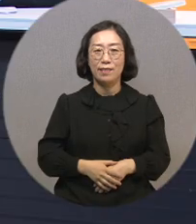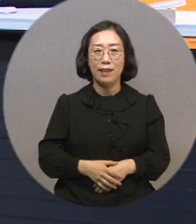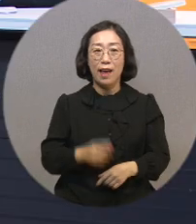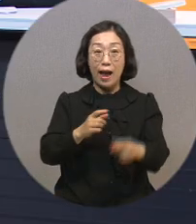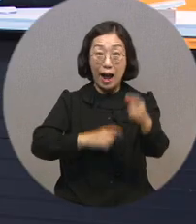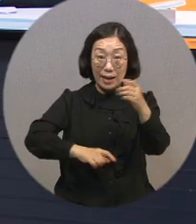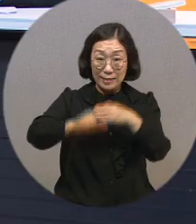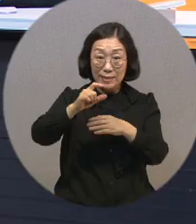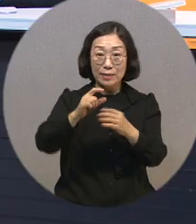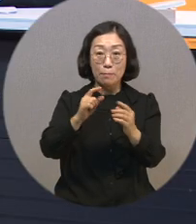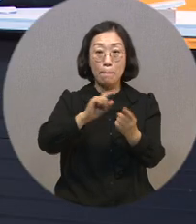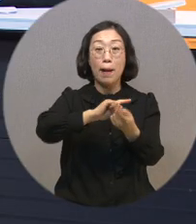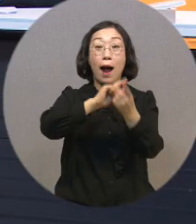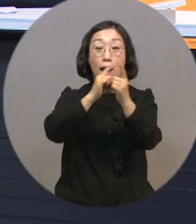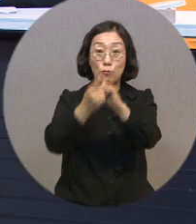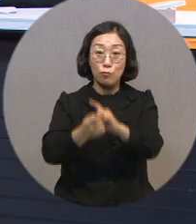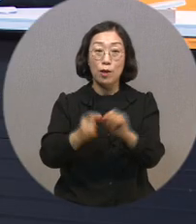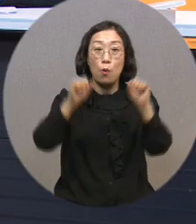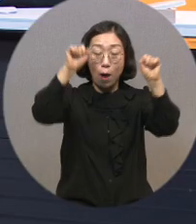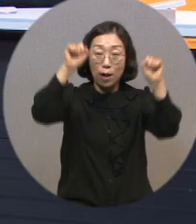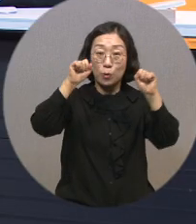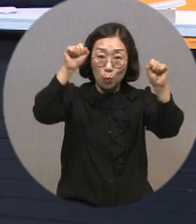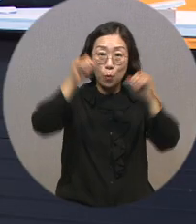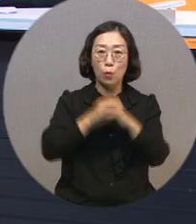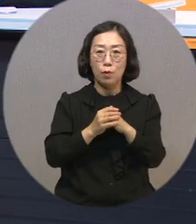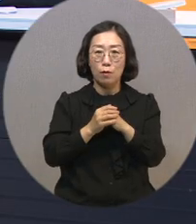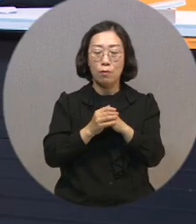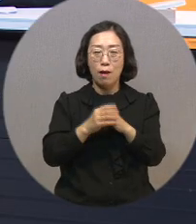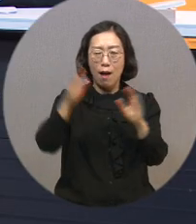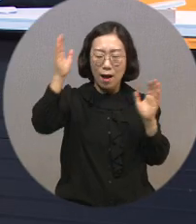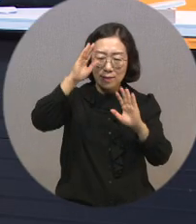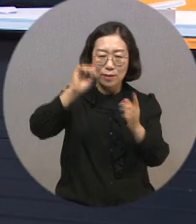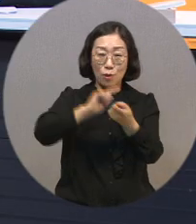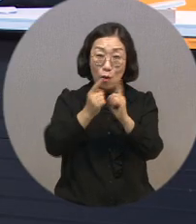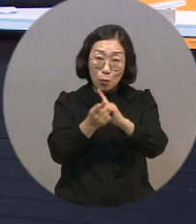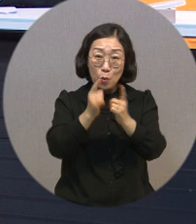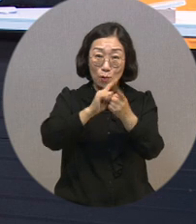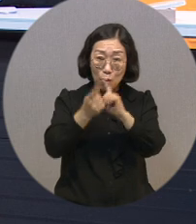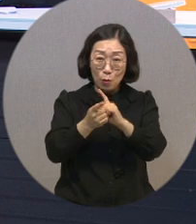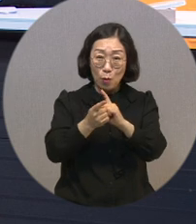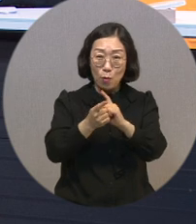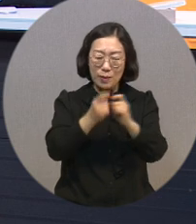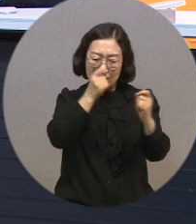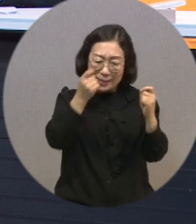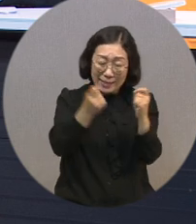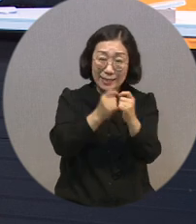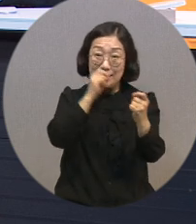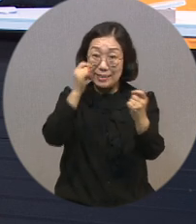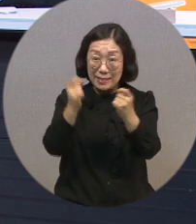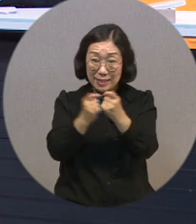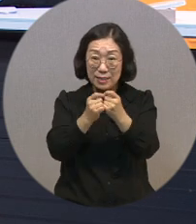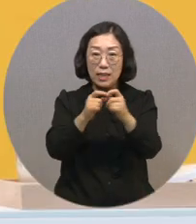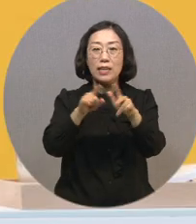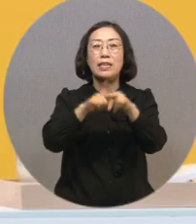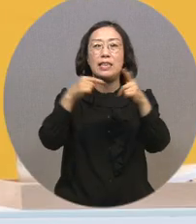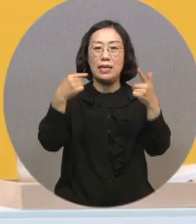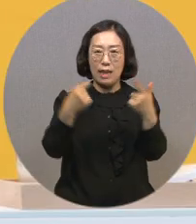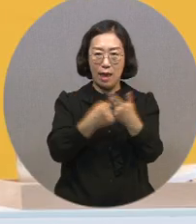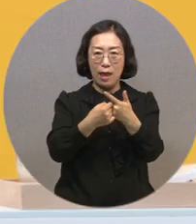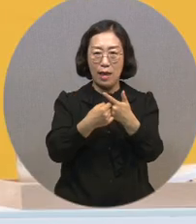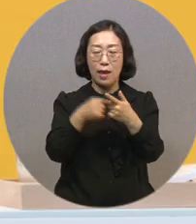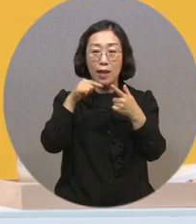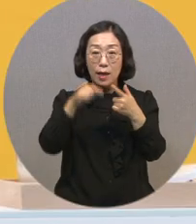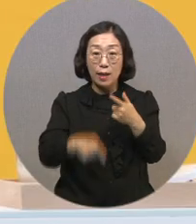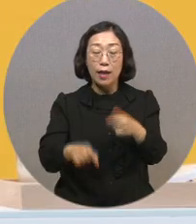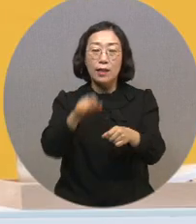표상이라고 나는 보고요. 예. 이게 우리 학생들 간의 부대낌을 통해서 서로를 이해해야 되는 거 아니겠어요? 예. 아침 체인지가 바로 인성